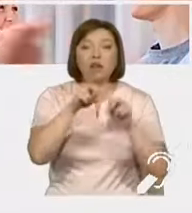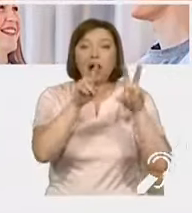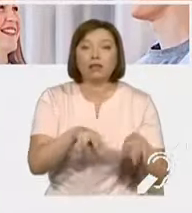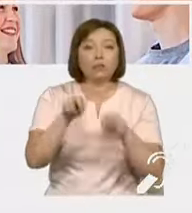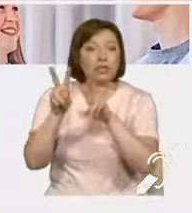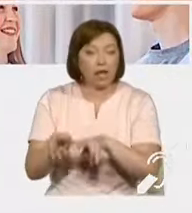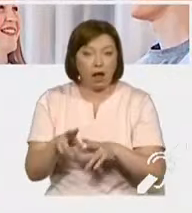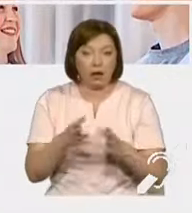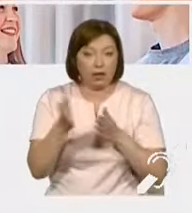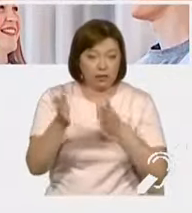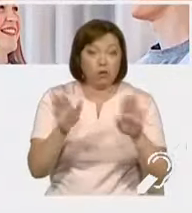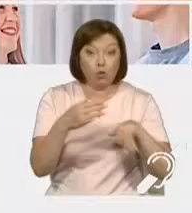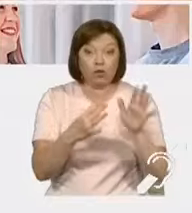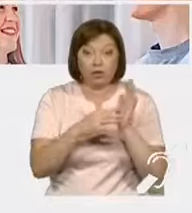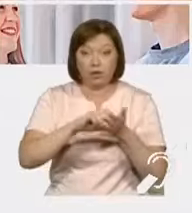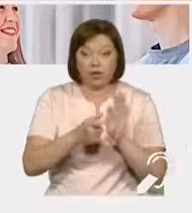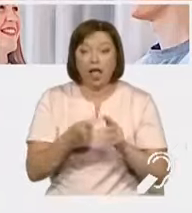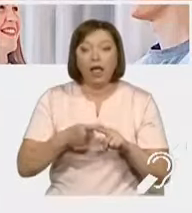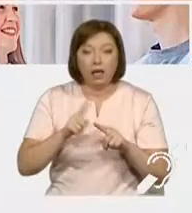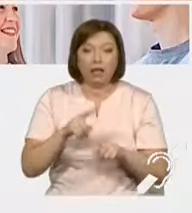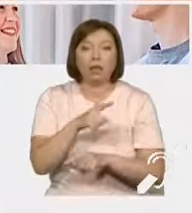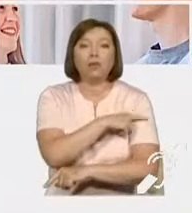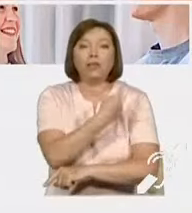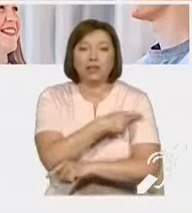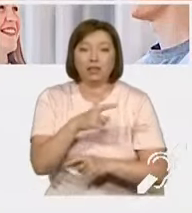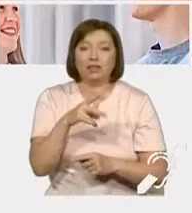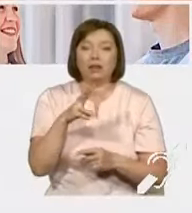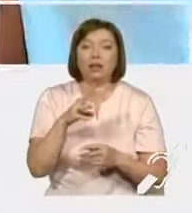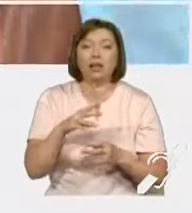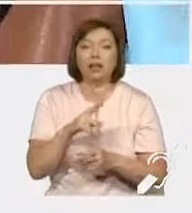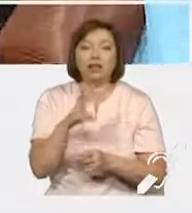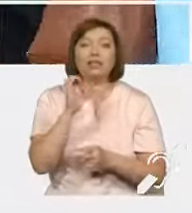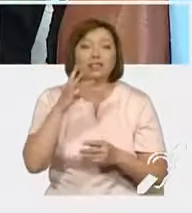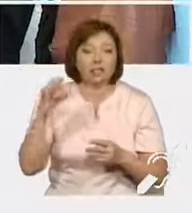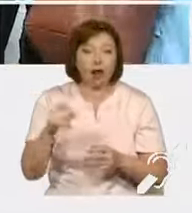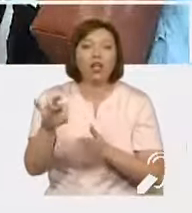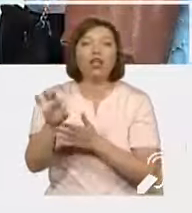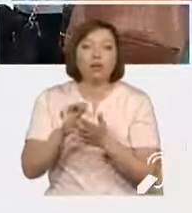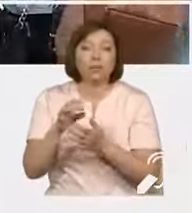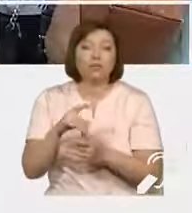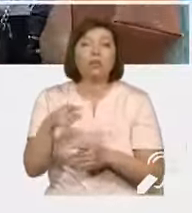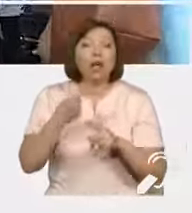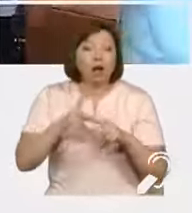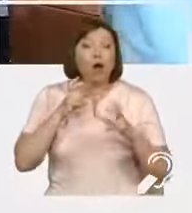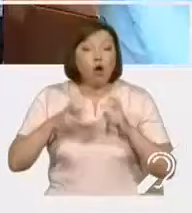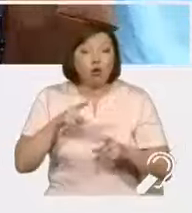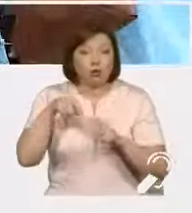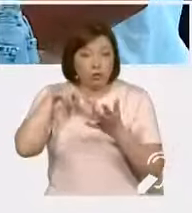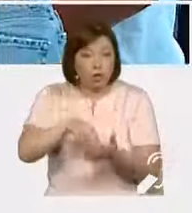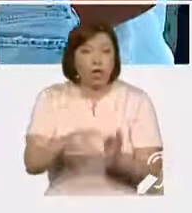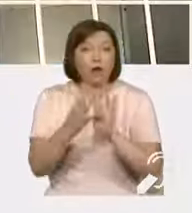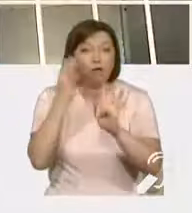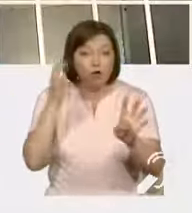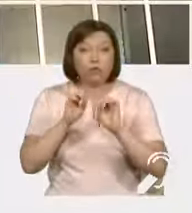două calificări, de fapt, după 9 clase. Asistent medical și asistent medical în urgențe. Dacă în fața unor colegii tineri stăteau la coadă să-și